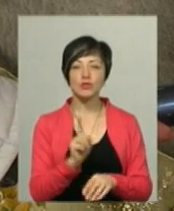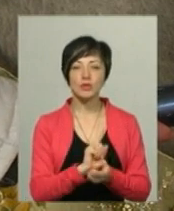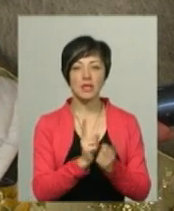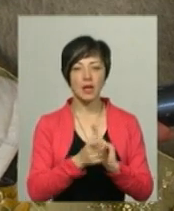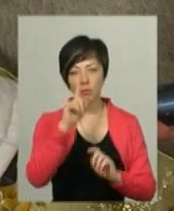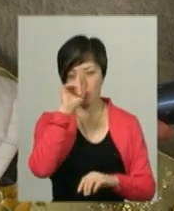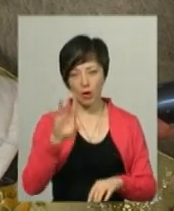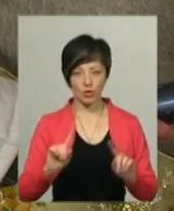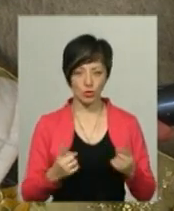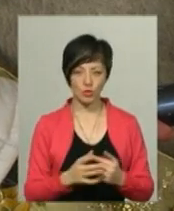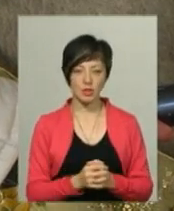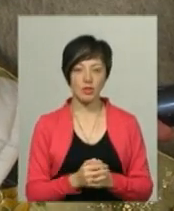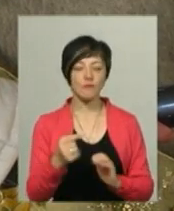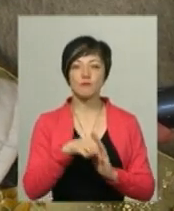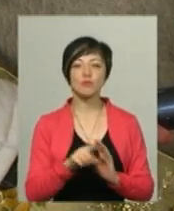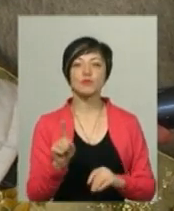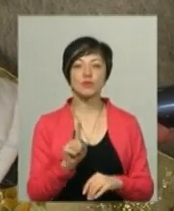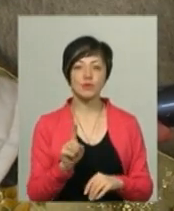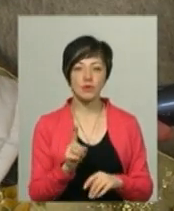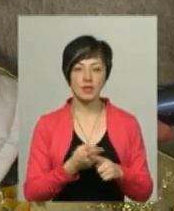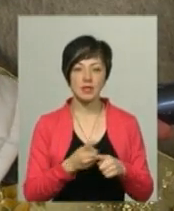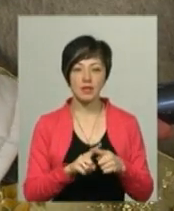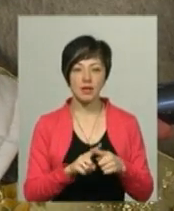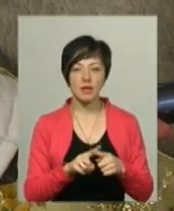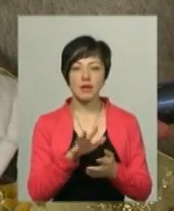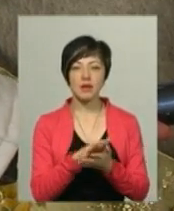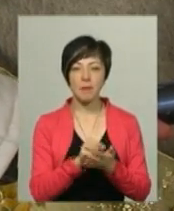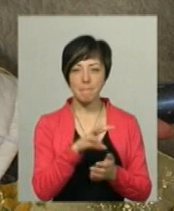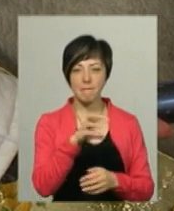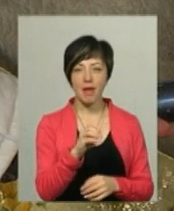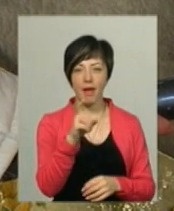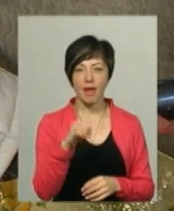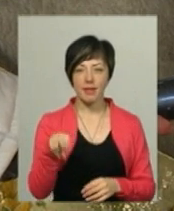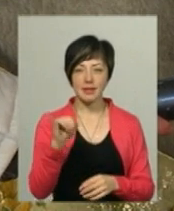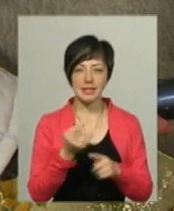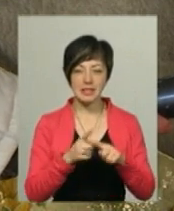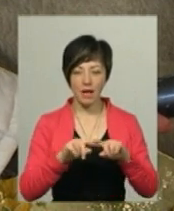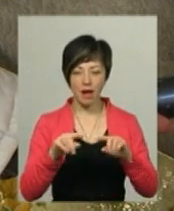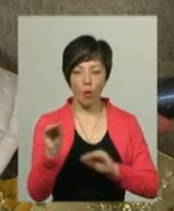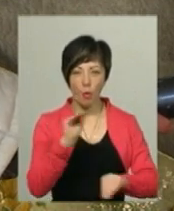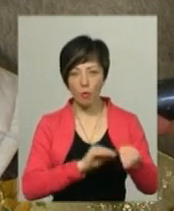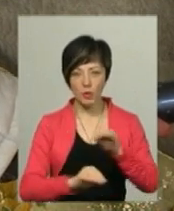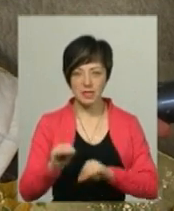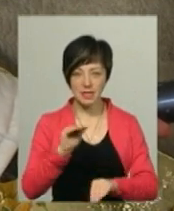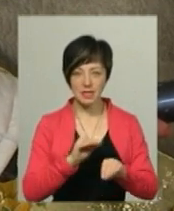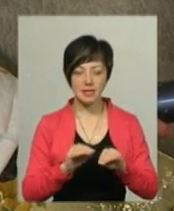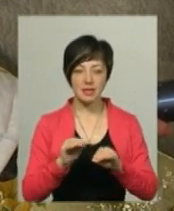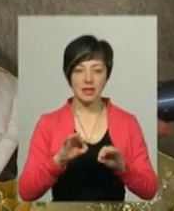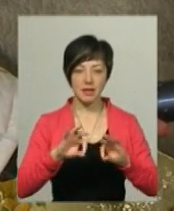дуже популярним. В чому заключається еротичне мехенді? Це певна композиція архітектурна,